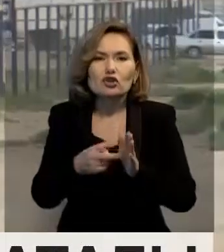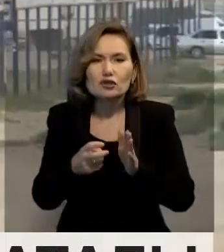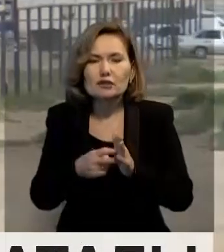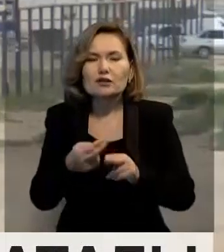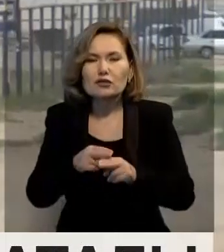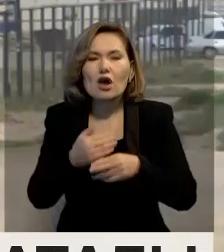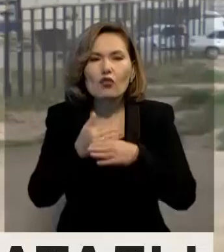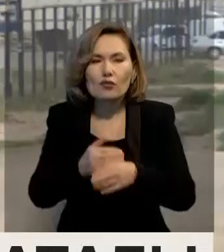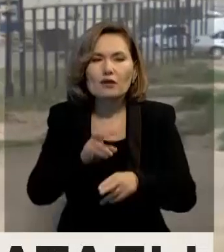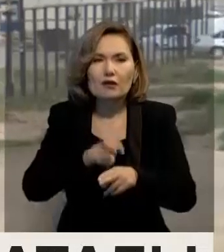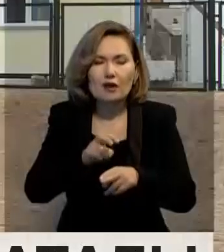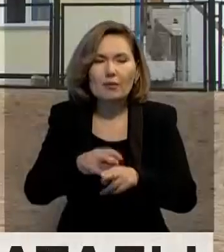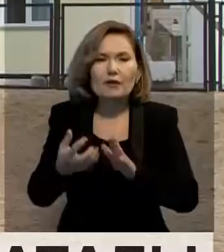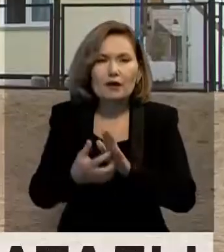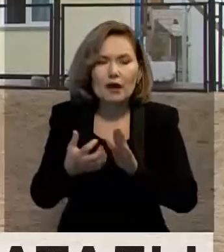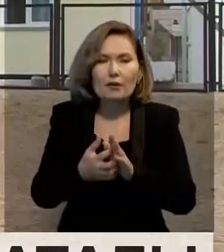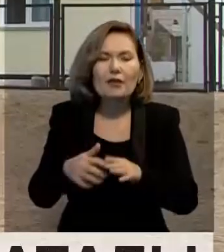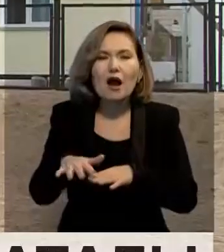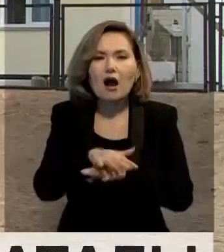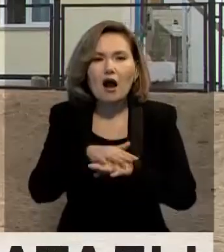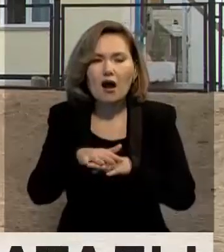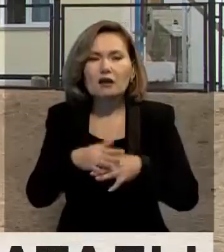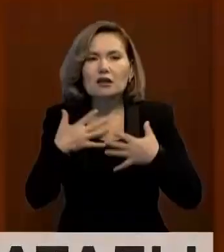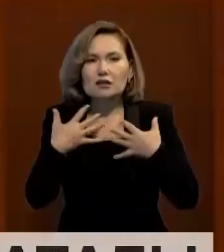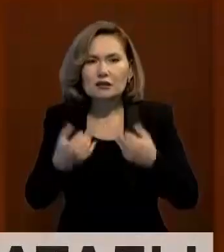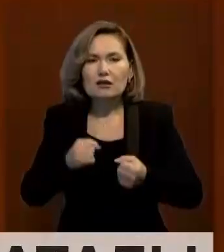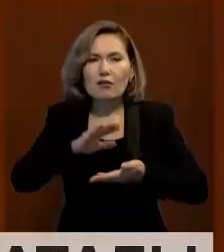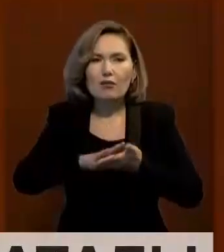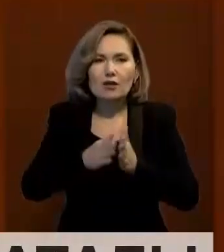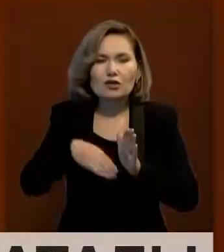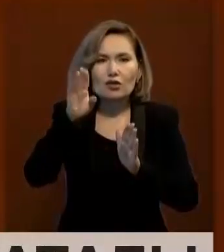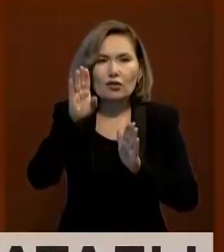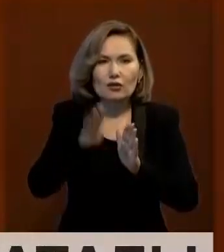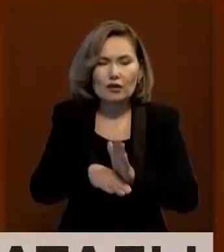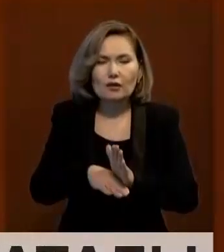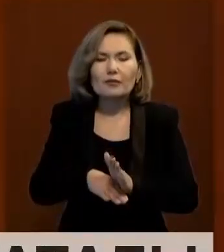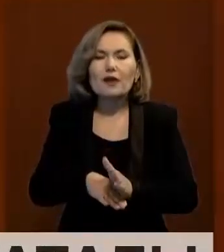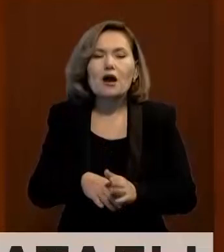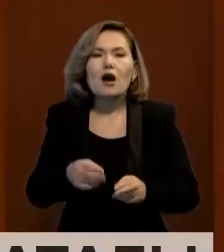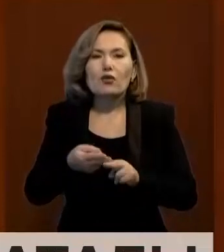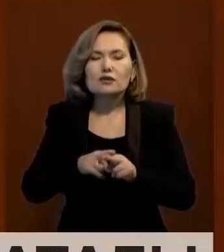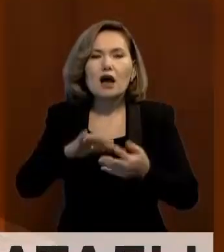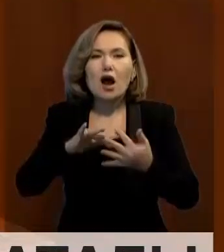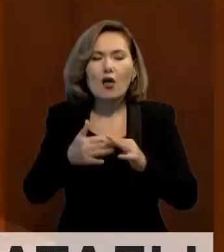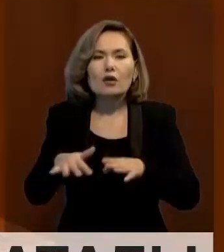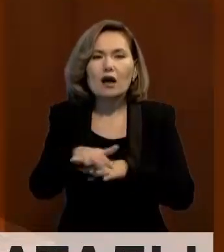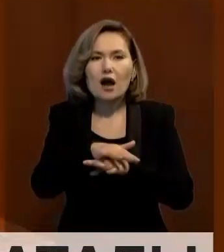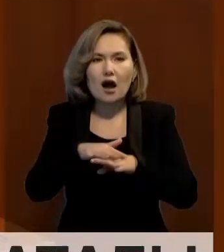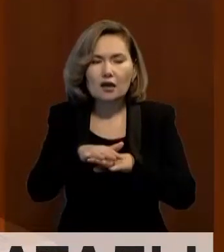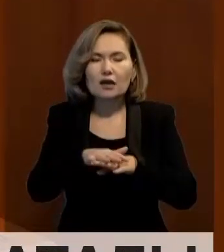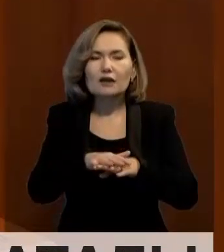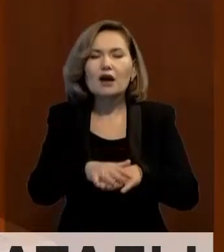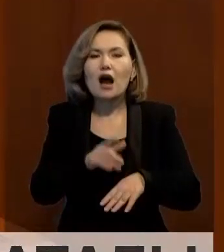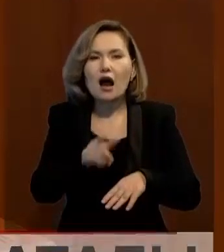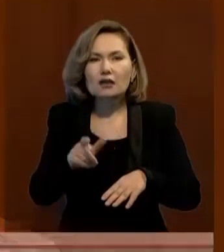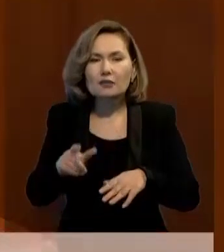келгенде осының бәрі жергілікті халық денсаулығына кері әсерін тигізуде. Ауыл халқының денсаулығына келетін болсақ, көбінесе